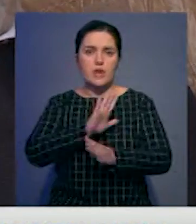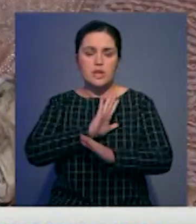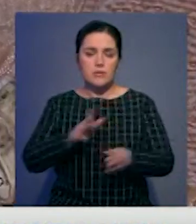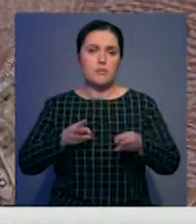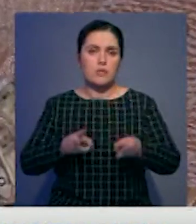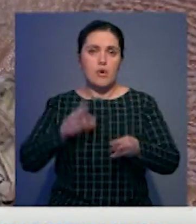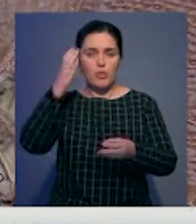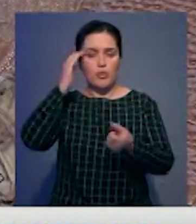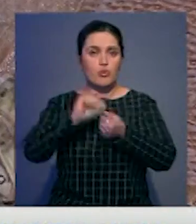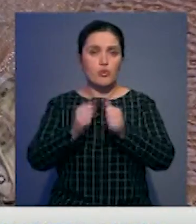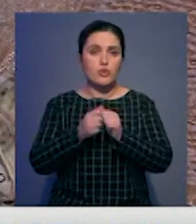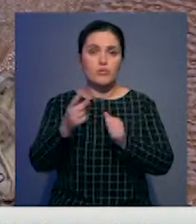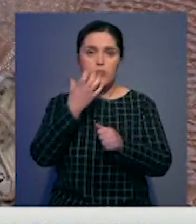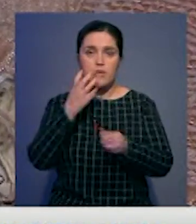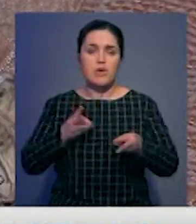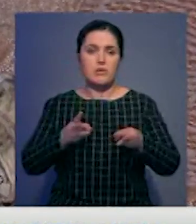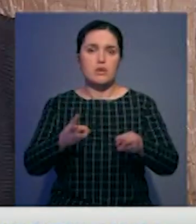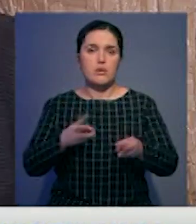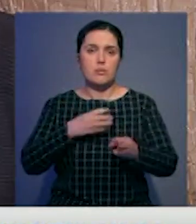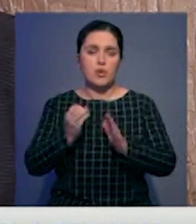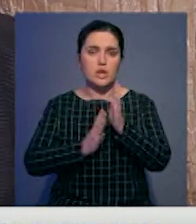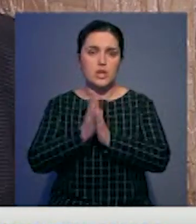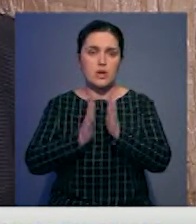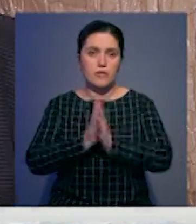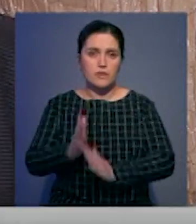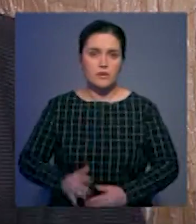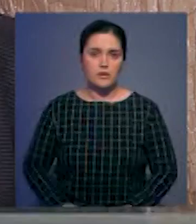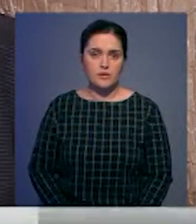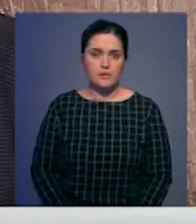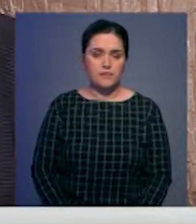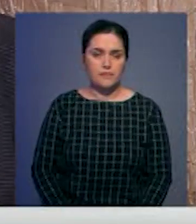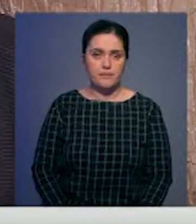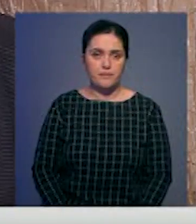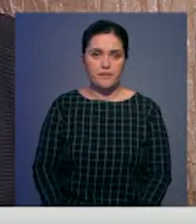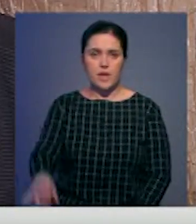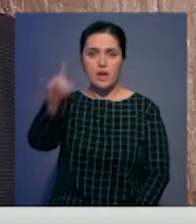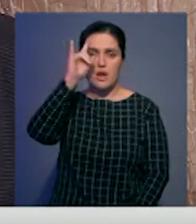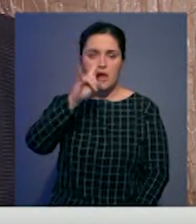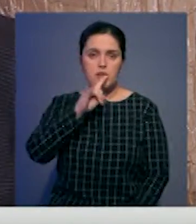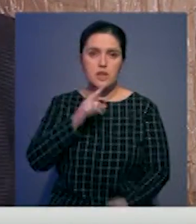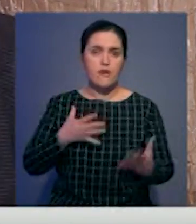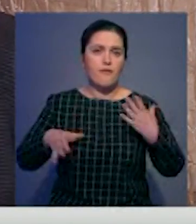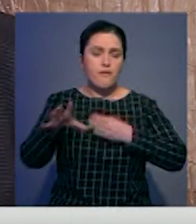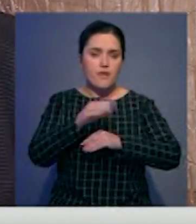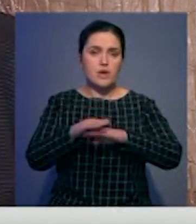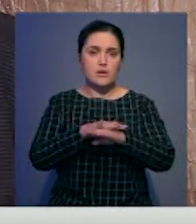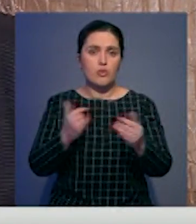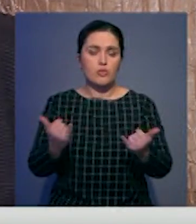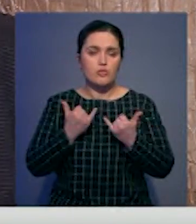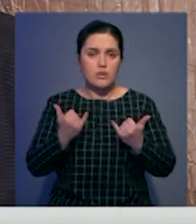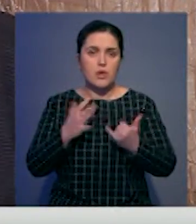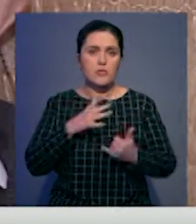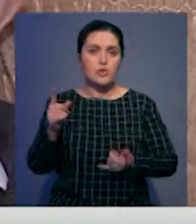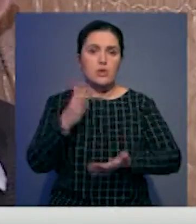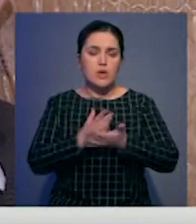Чтобы хоть как-то согреться, жгли камыш. Казаки помогал, семья там что есть, тем поделил,